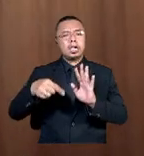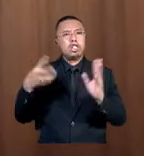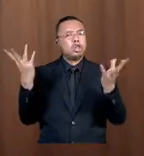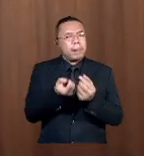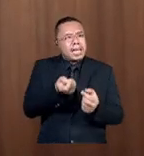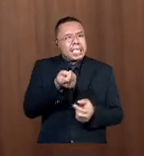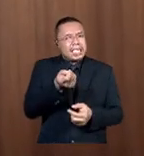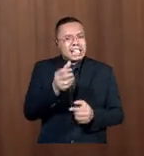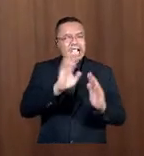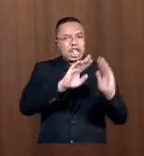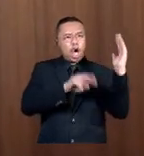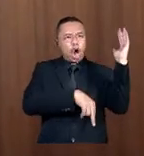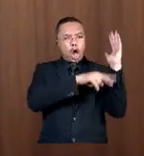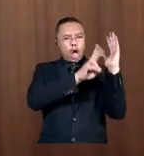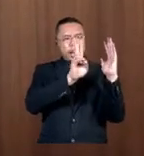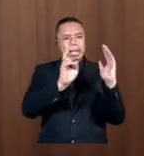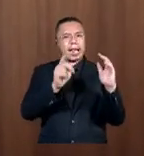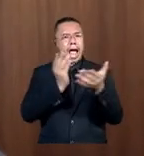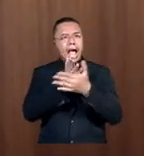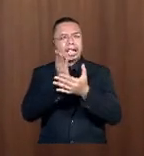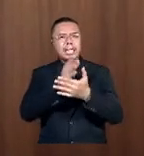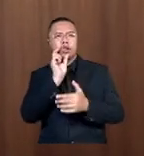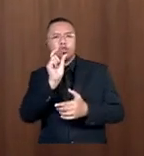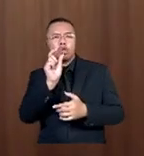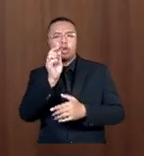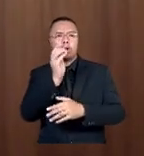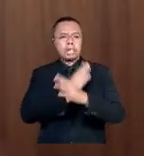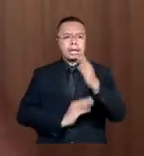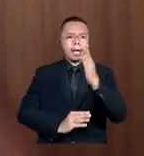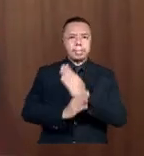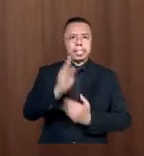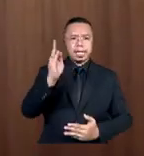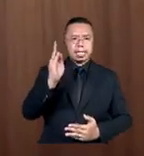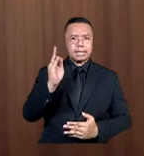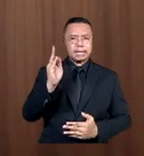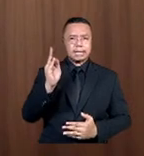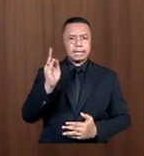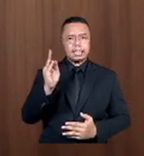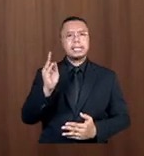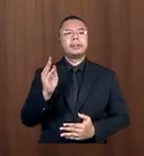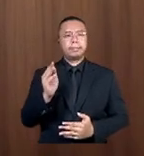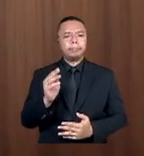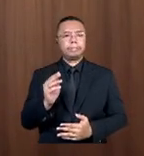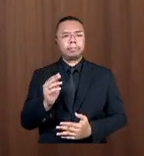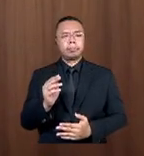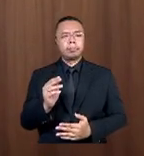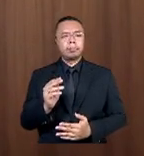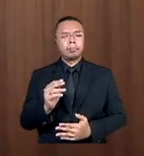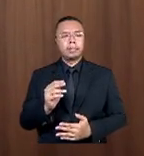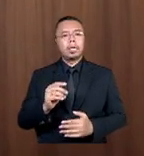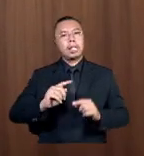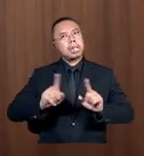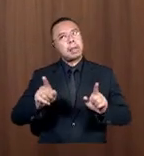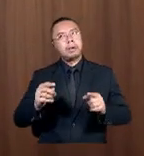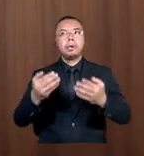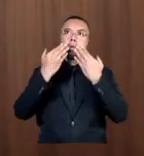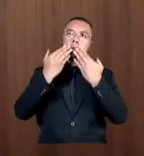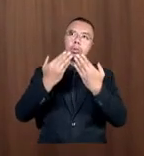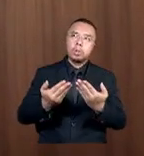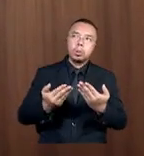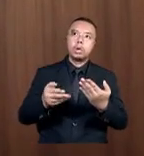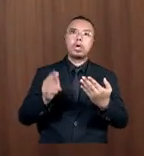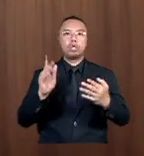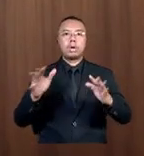sedikit sekali hotel yang menjadi akses bagi saudara-saudara kita yang disabel ini. Tapi syukur